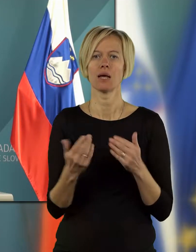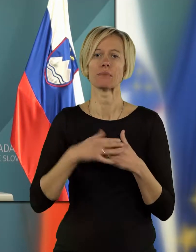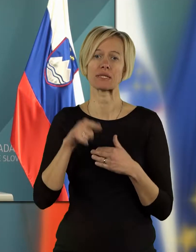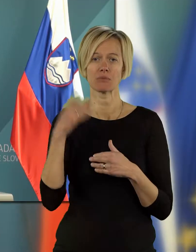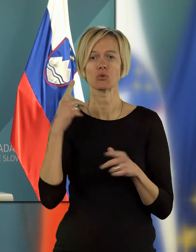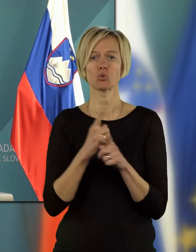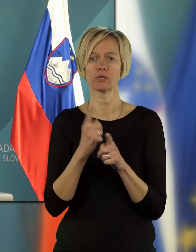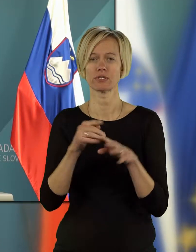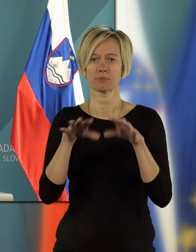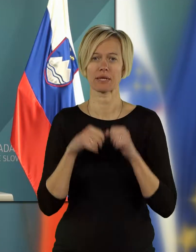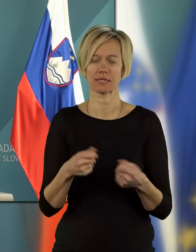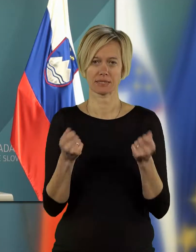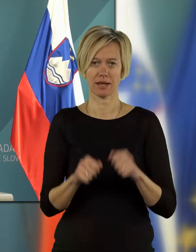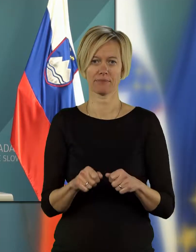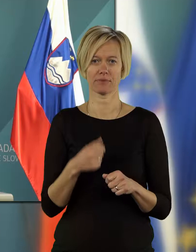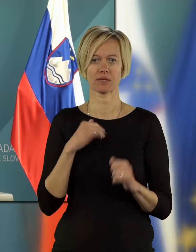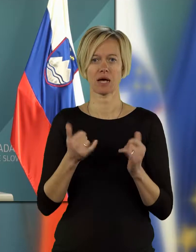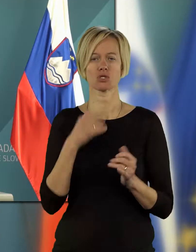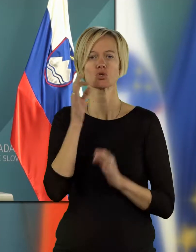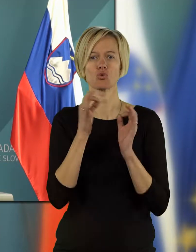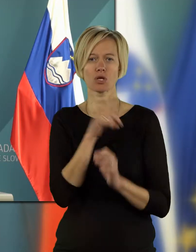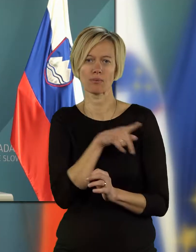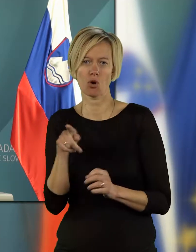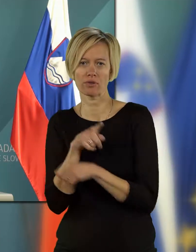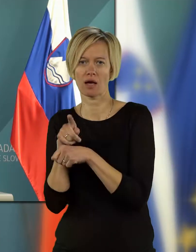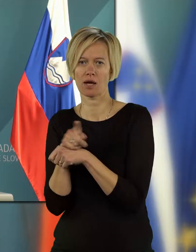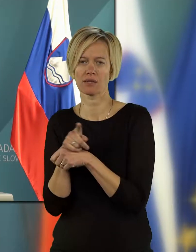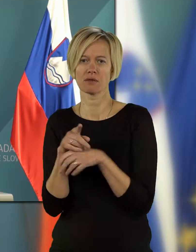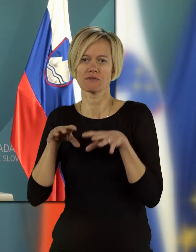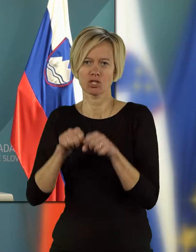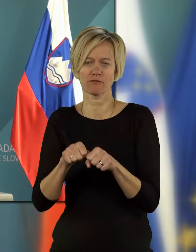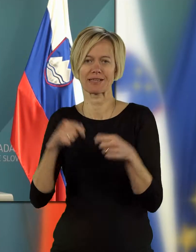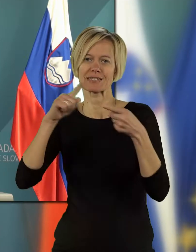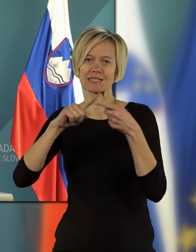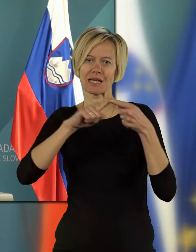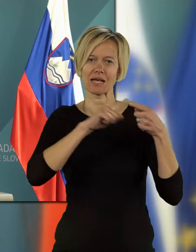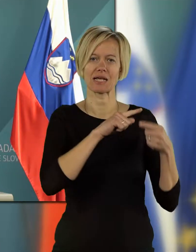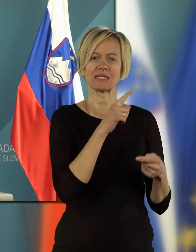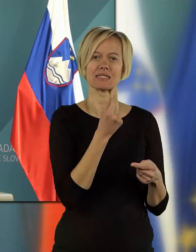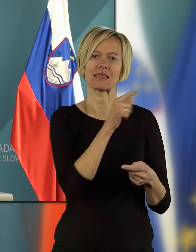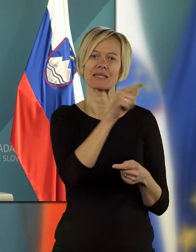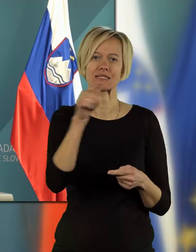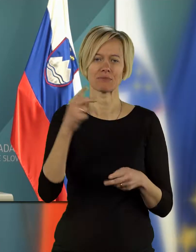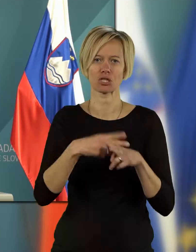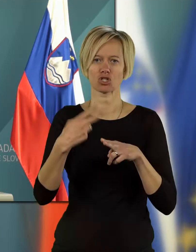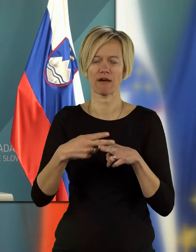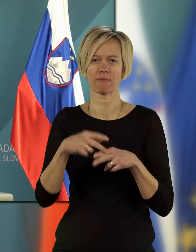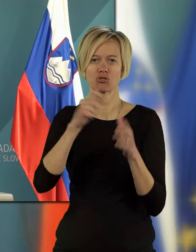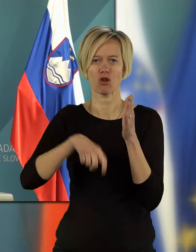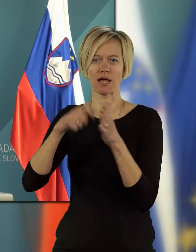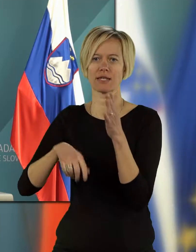tudi sprejet sklep, da skušam do takrat tudi vzdrževati stike s tistimi